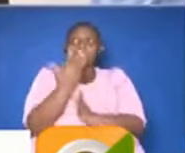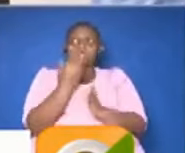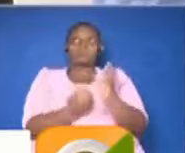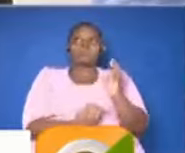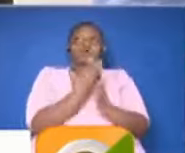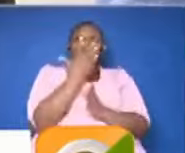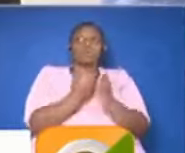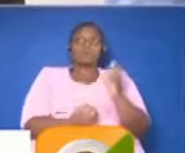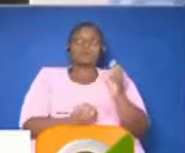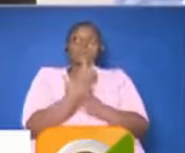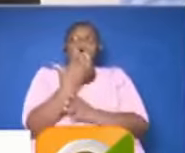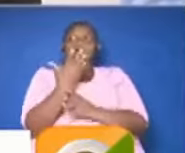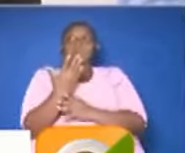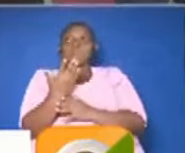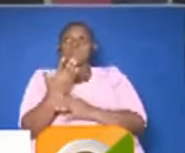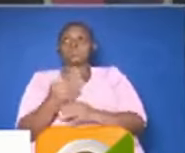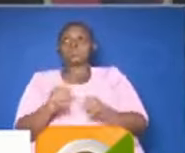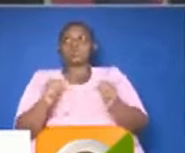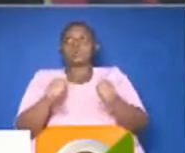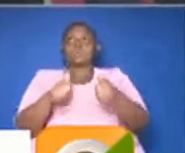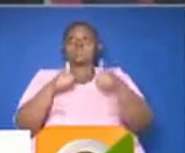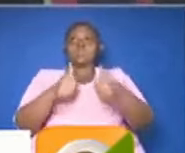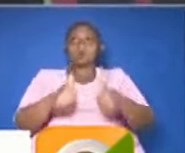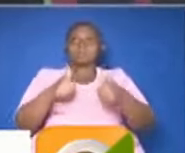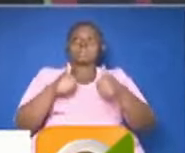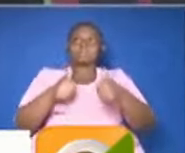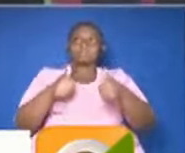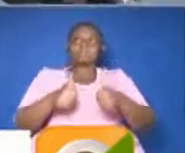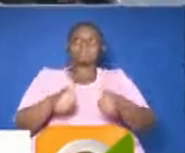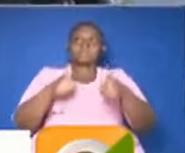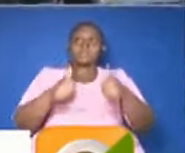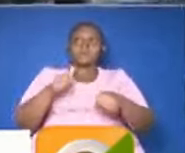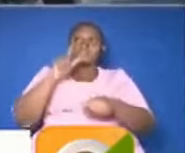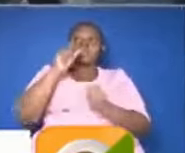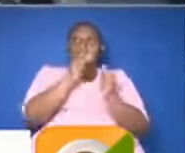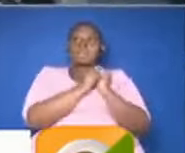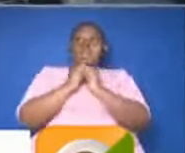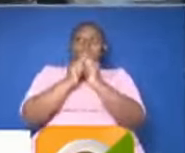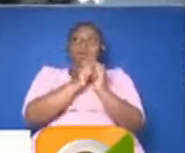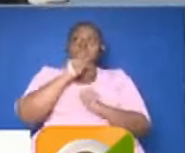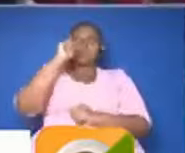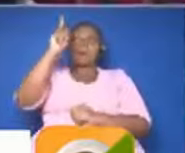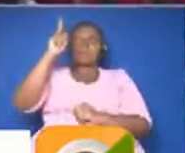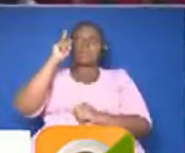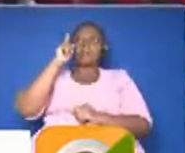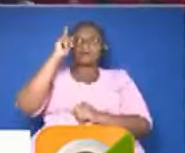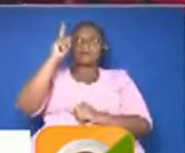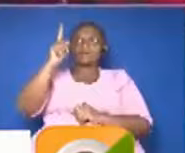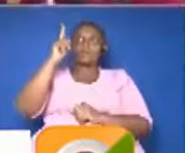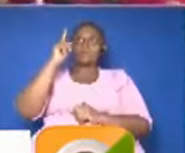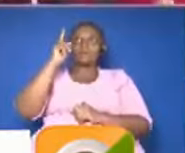nikutema shaka, sawa sawa na wewe,